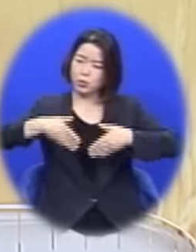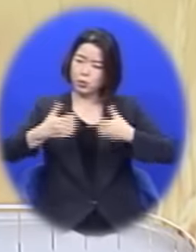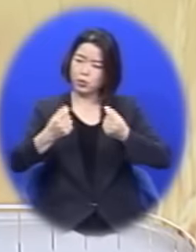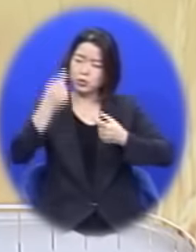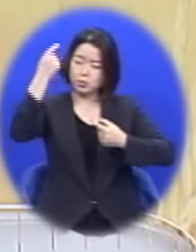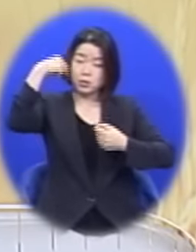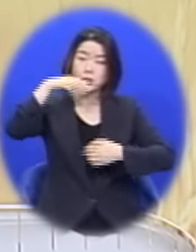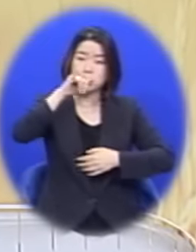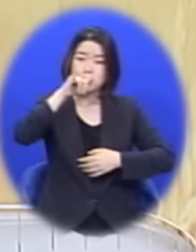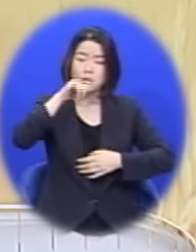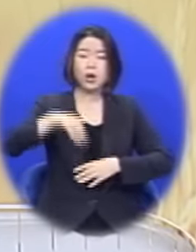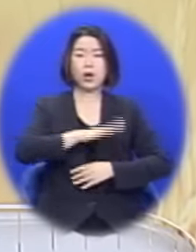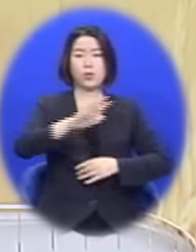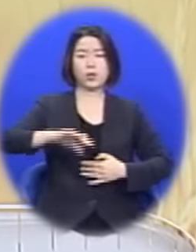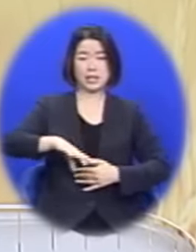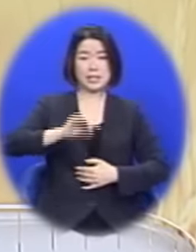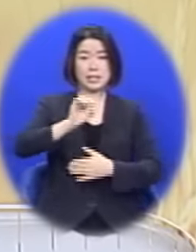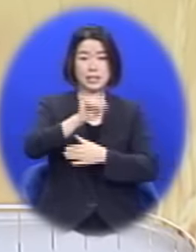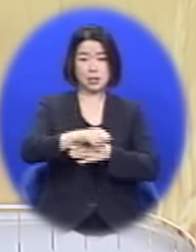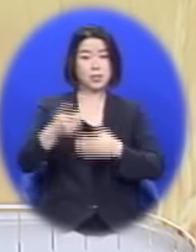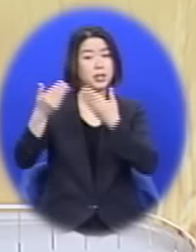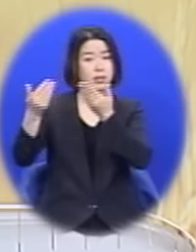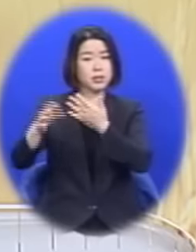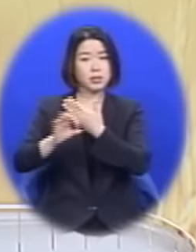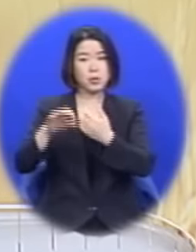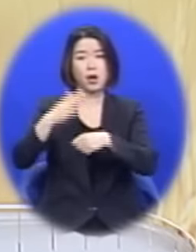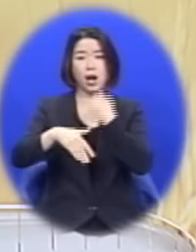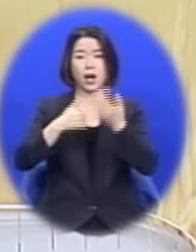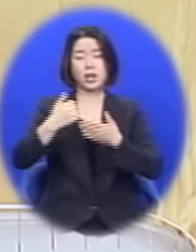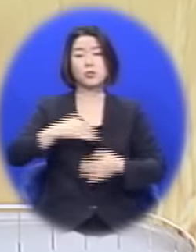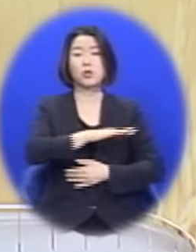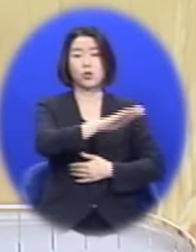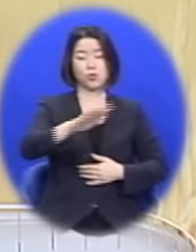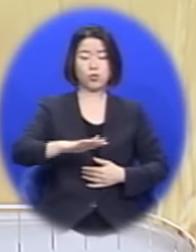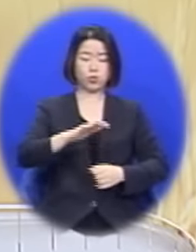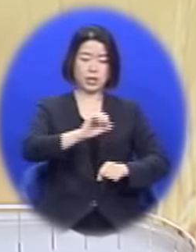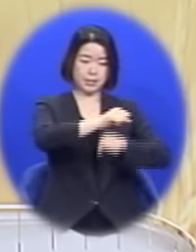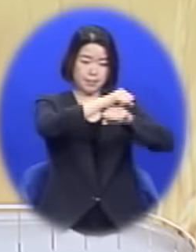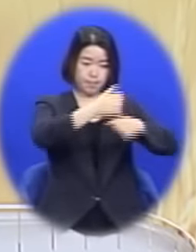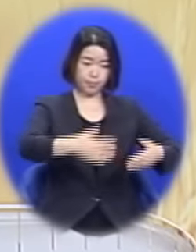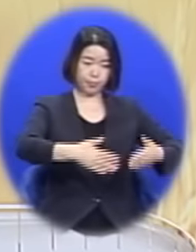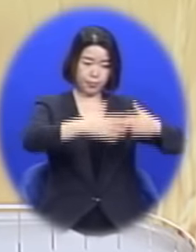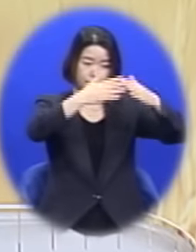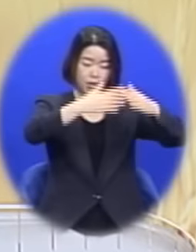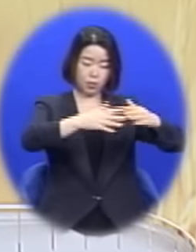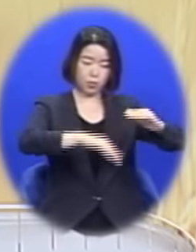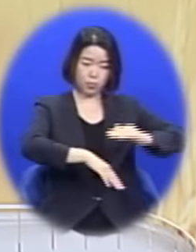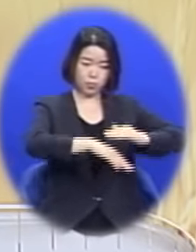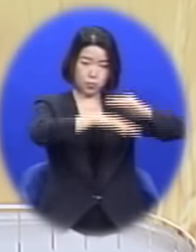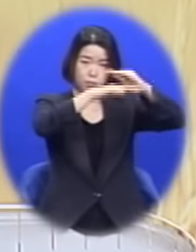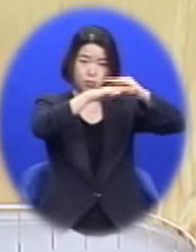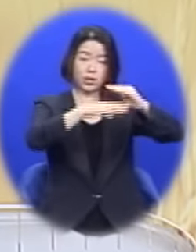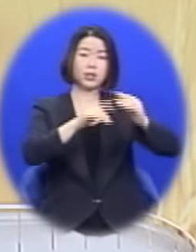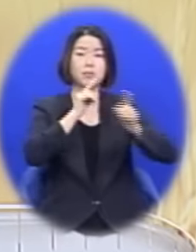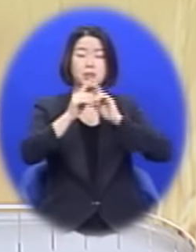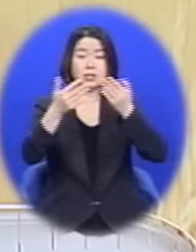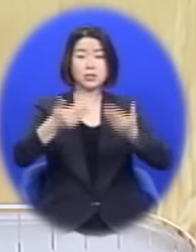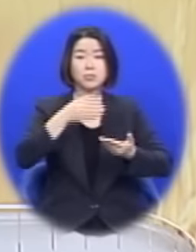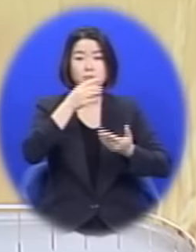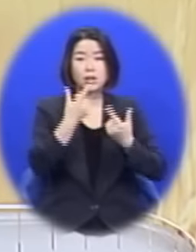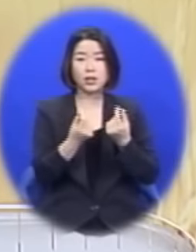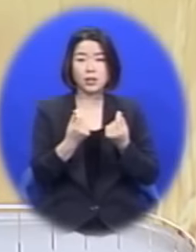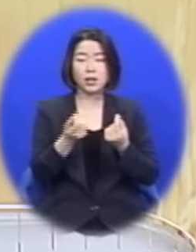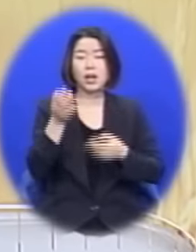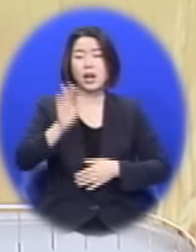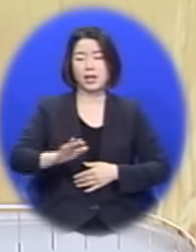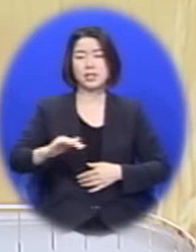우리가 선열매를 하나님께 바치면 하나님이 우리 창고를 가득 채워줄 거다. 근데 여러분, 이 말씀은